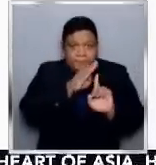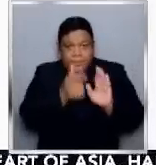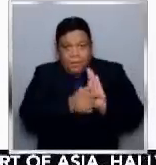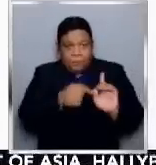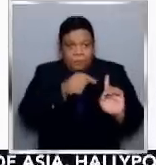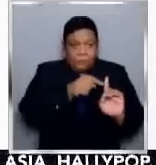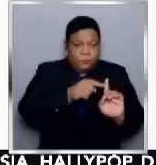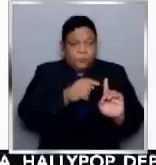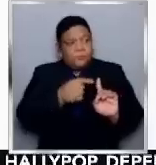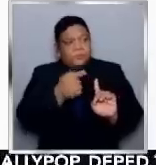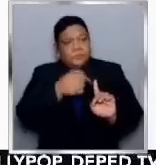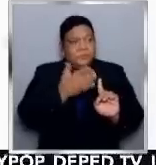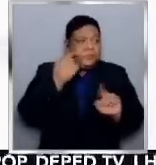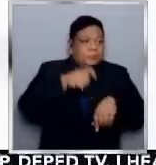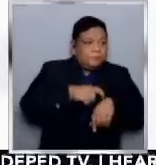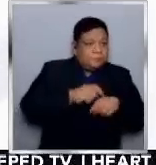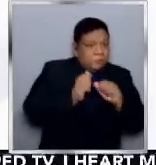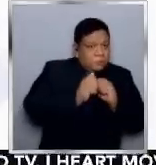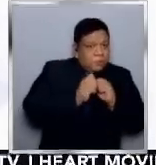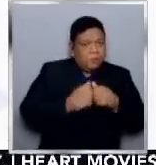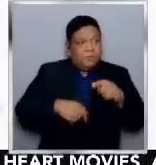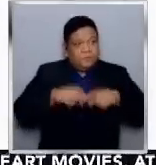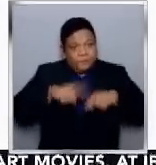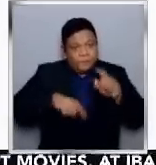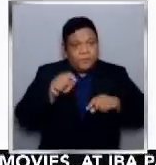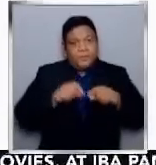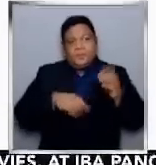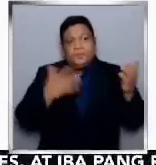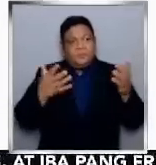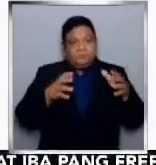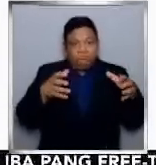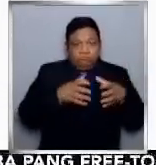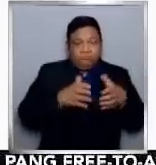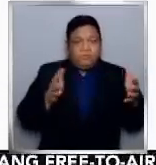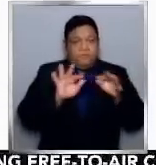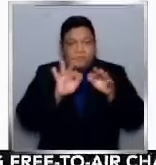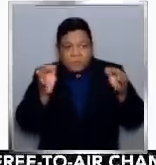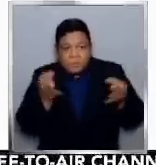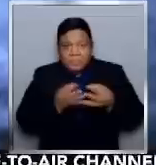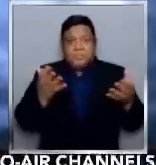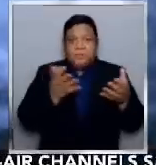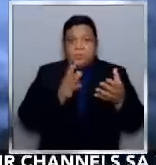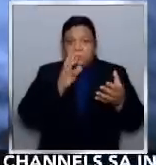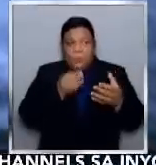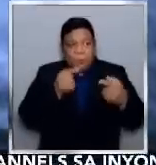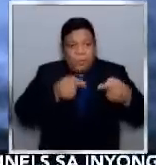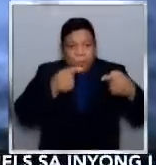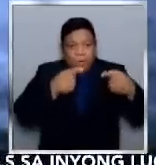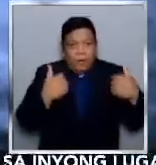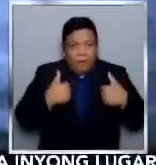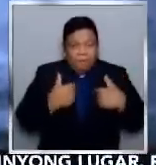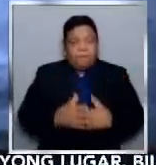niya, mga barkada niya, mga kaibigan niya, yung family niya, sino ba yung mga nakaaway niya. Tingin ng